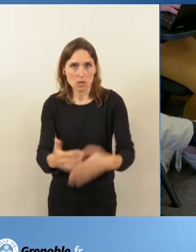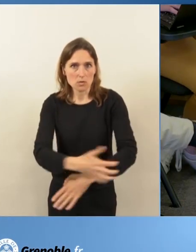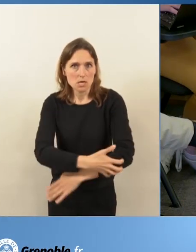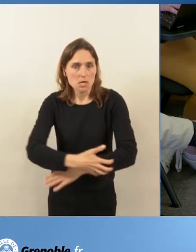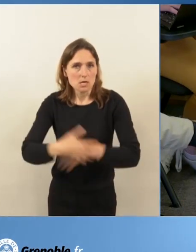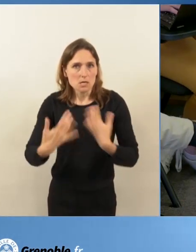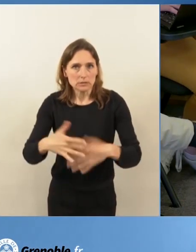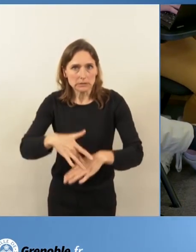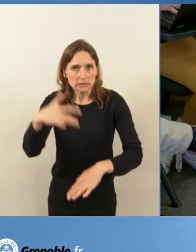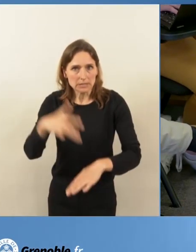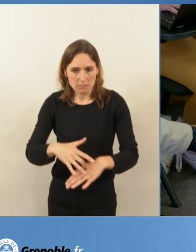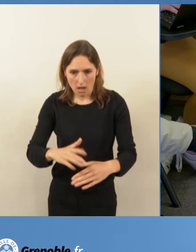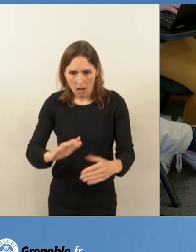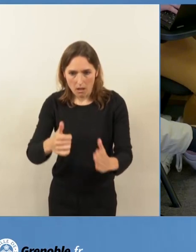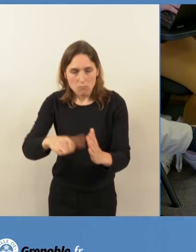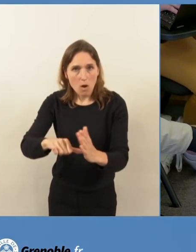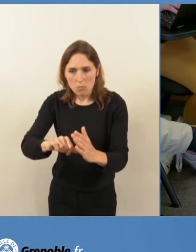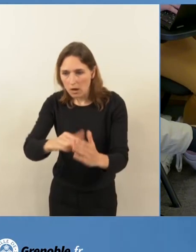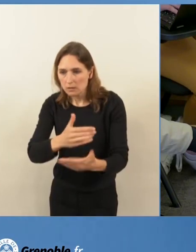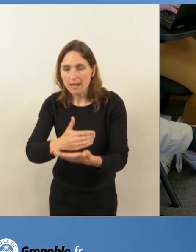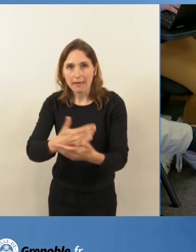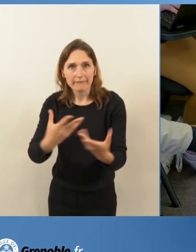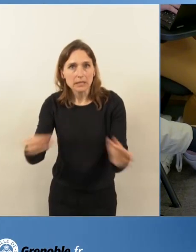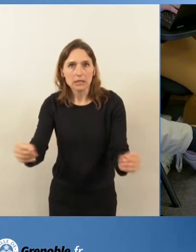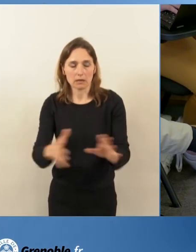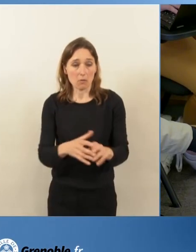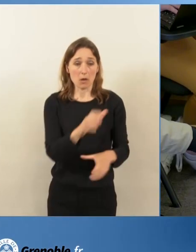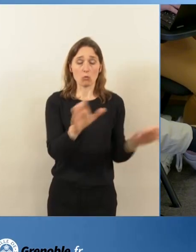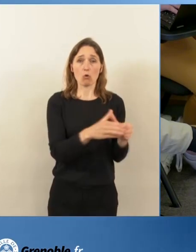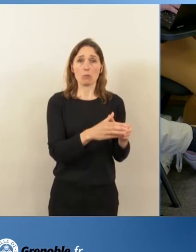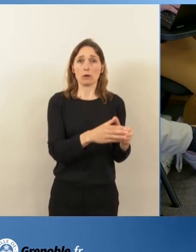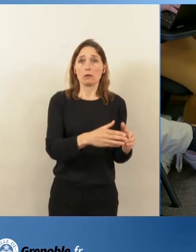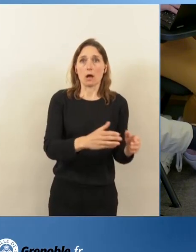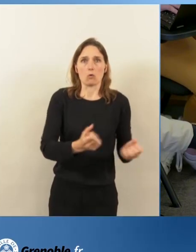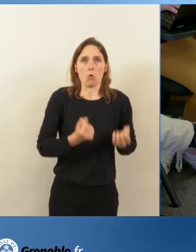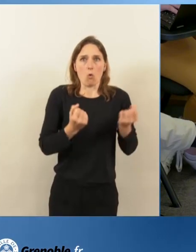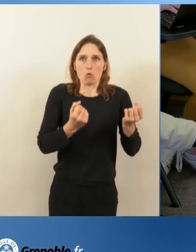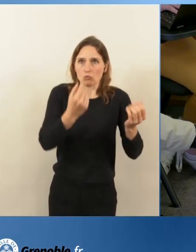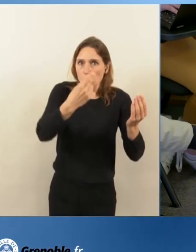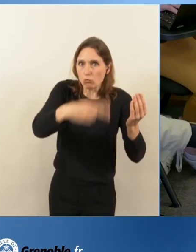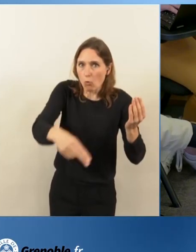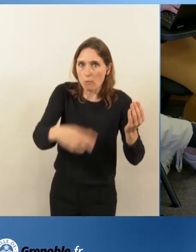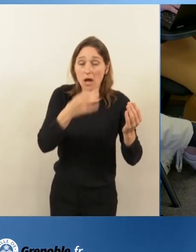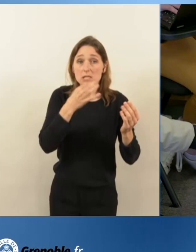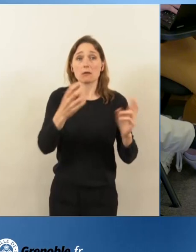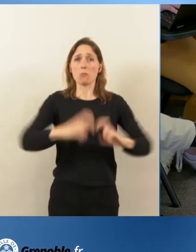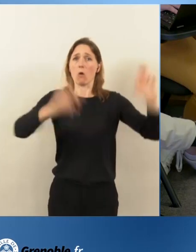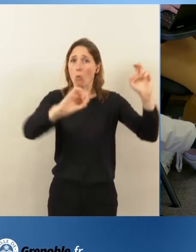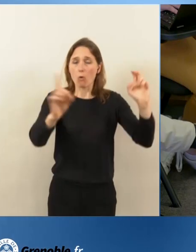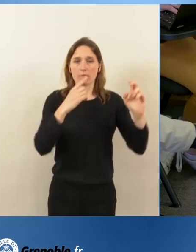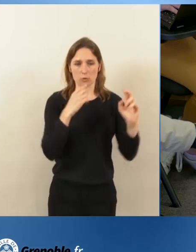dire non il ne vous ont pas dit on ne peut pas augmenter vous ont simplement demandé de limiter l'augmentation ce qui aurait pu être concevable